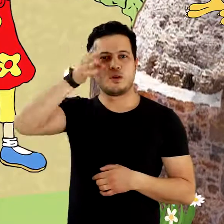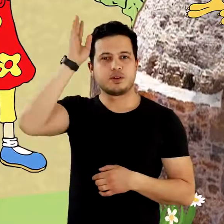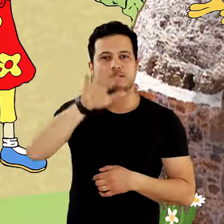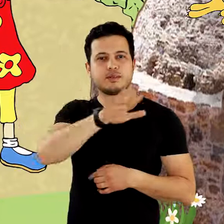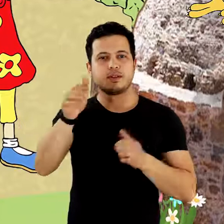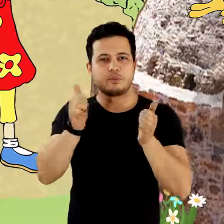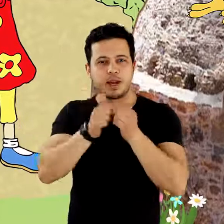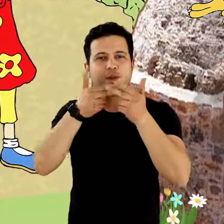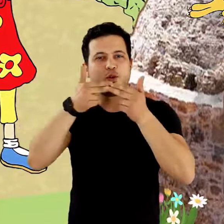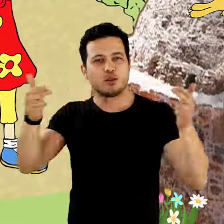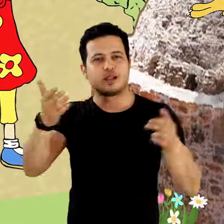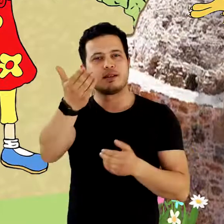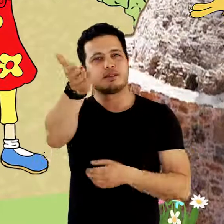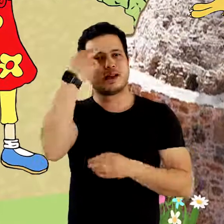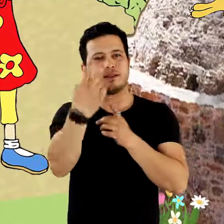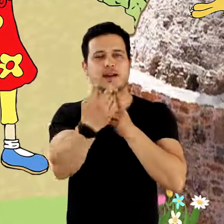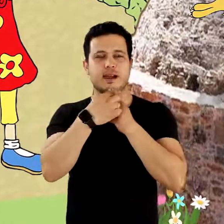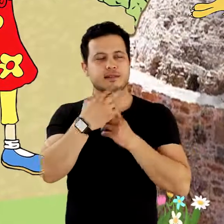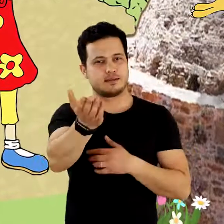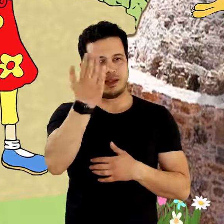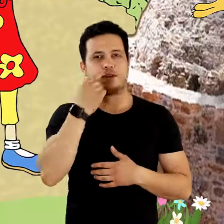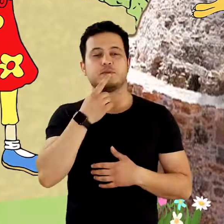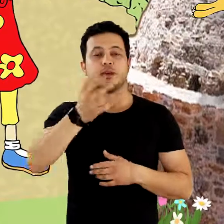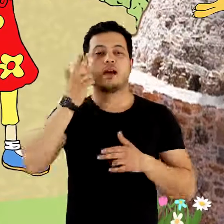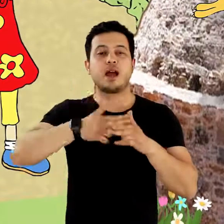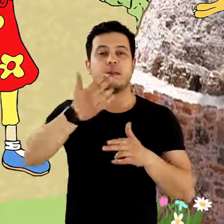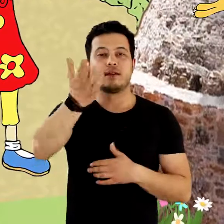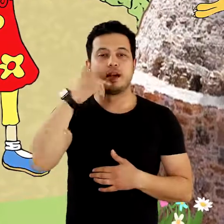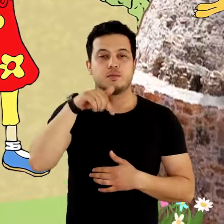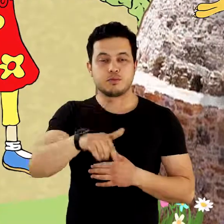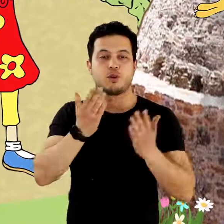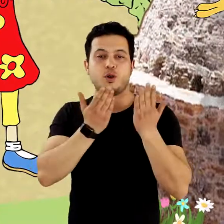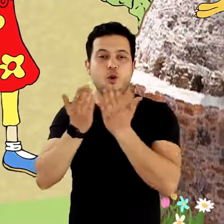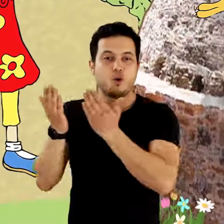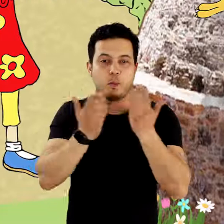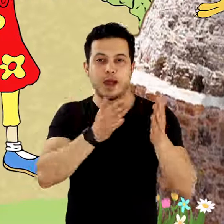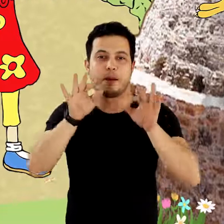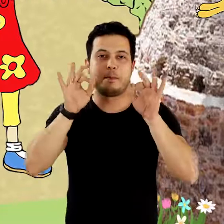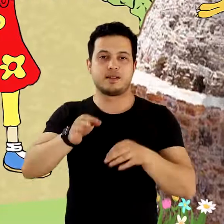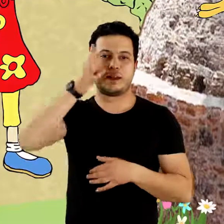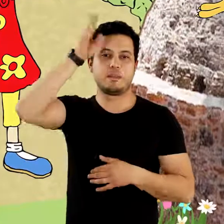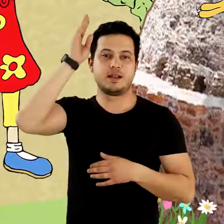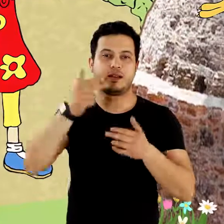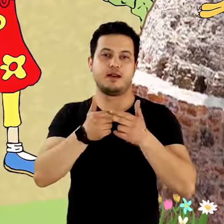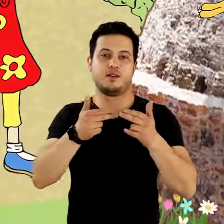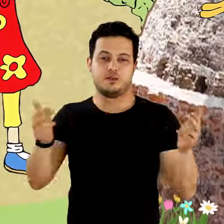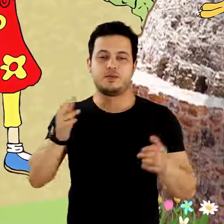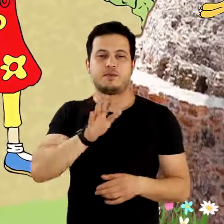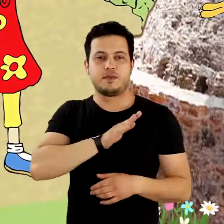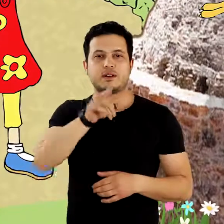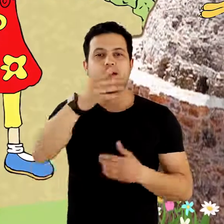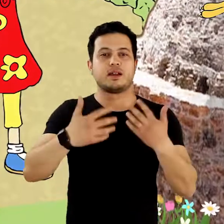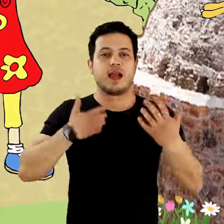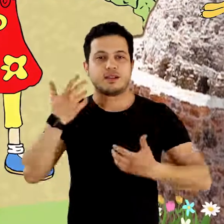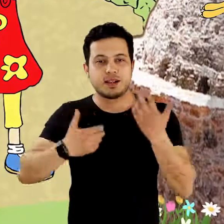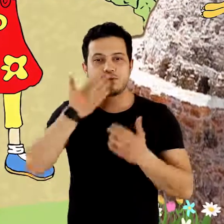serüvenlerine sen de katıl. Haydi, haydi hemen Bilge Horoz serisini okumaya başla. Güzel ve heyecan dolu